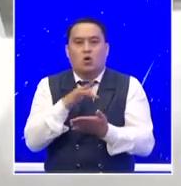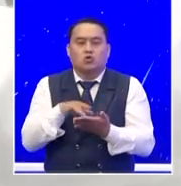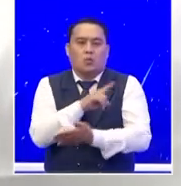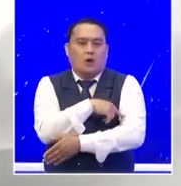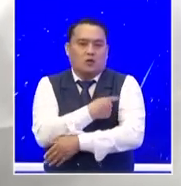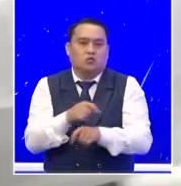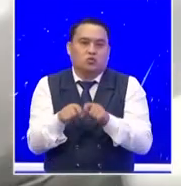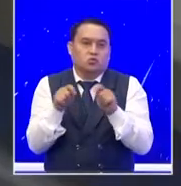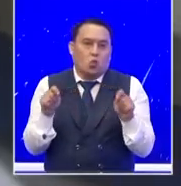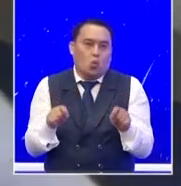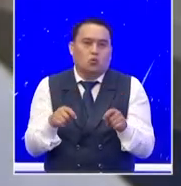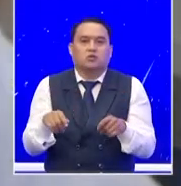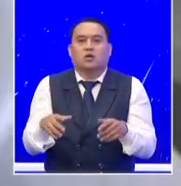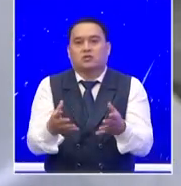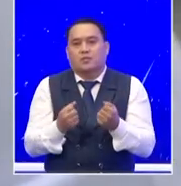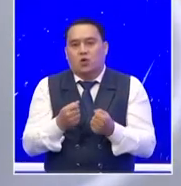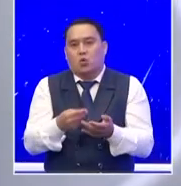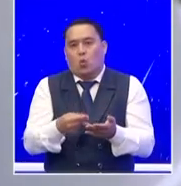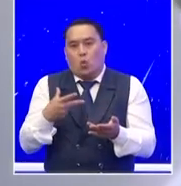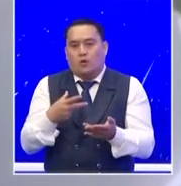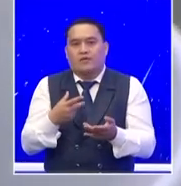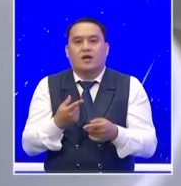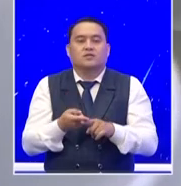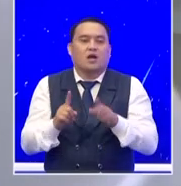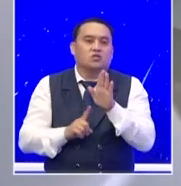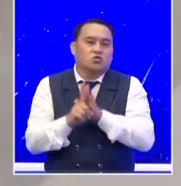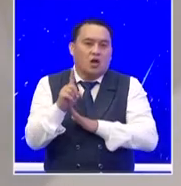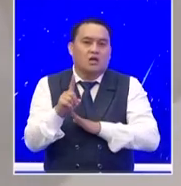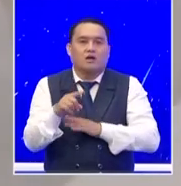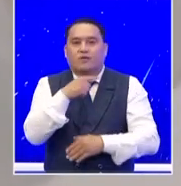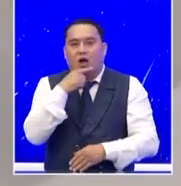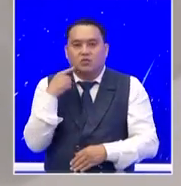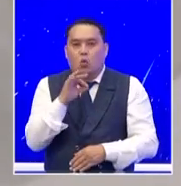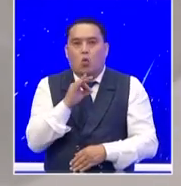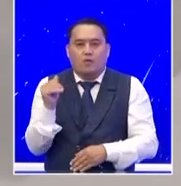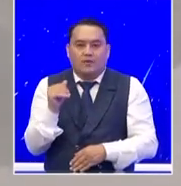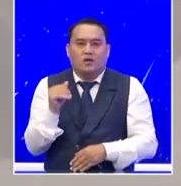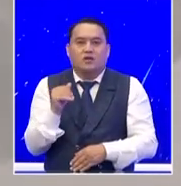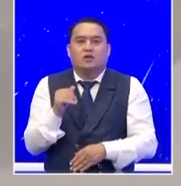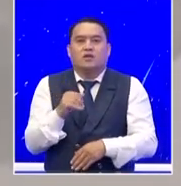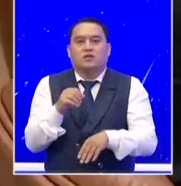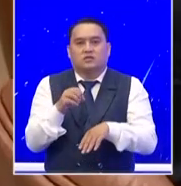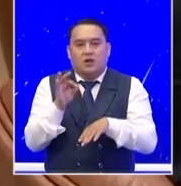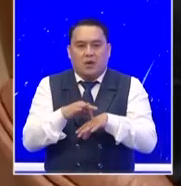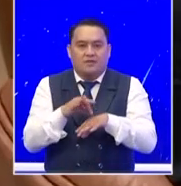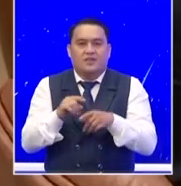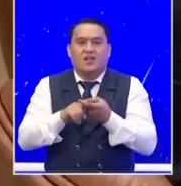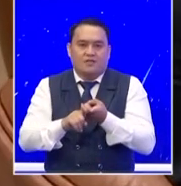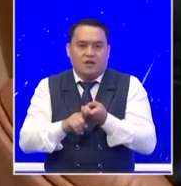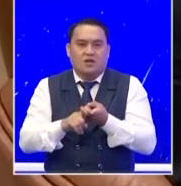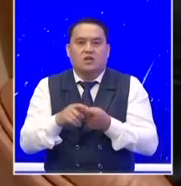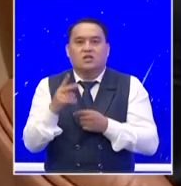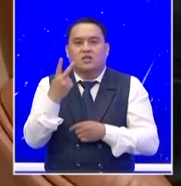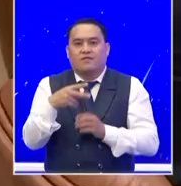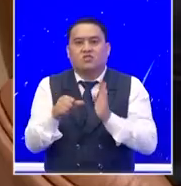где созданы специальные пункты забора крови. Всего с начала эпидемии в России, по официальным данным, COVID-19 заболели